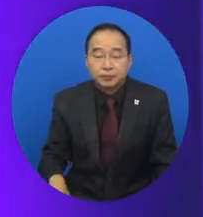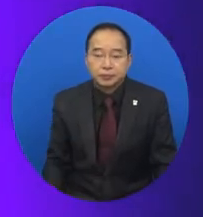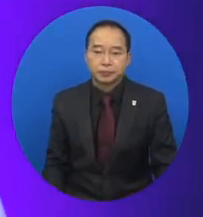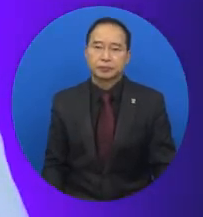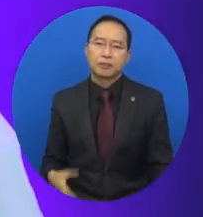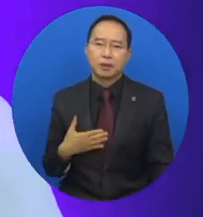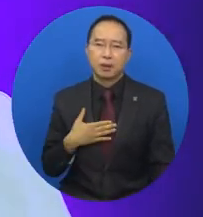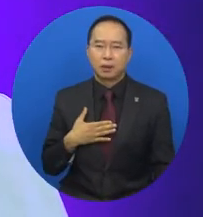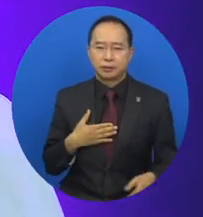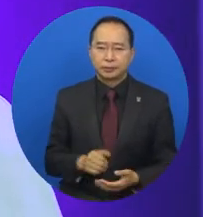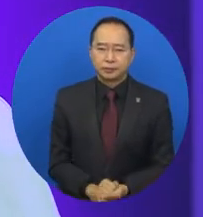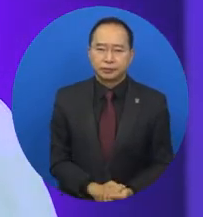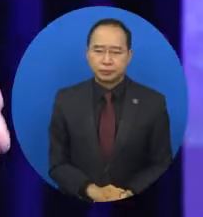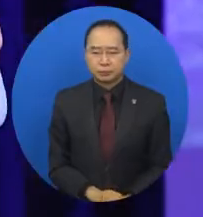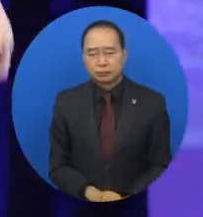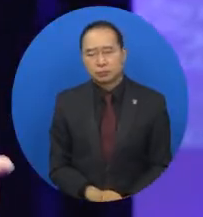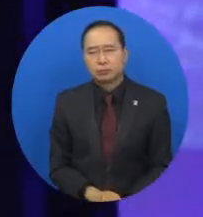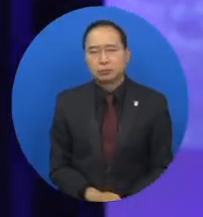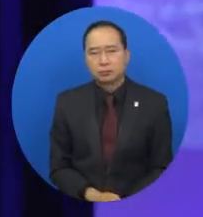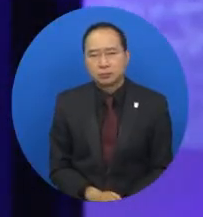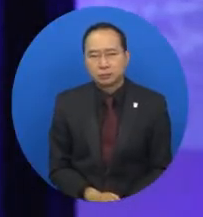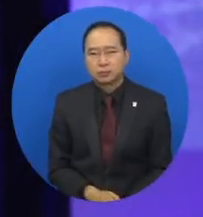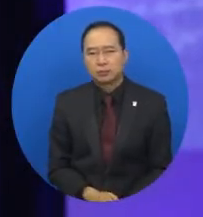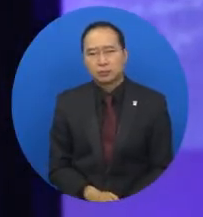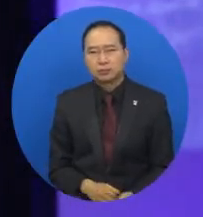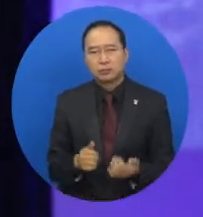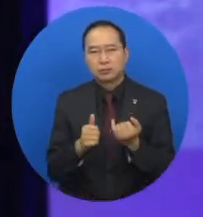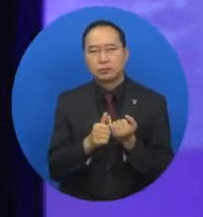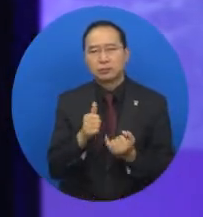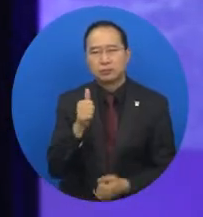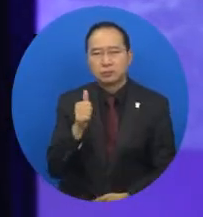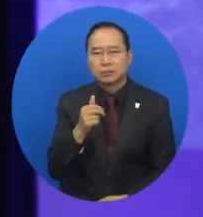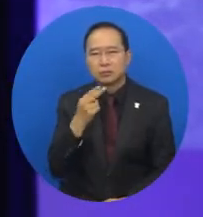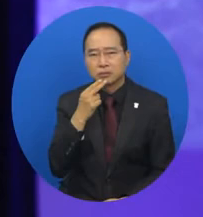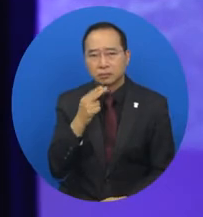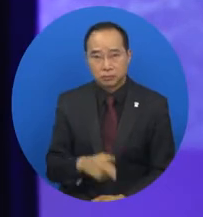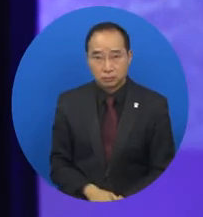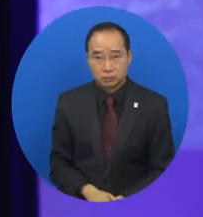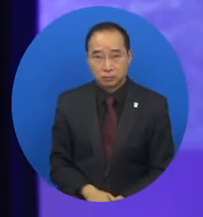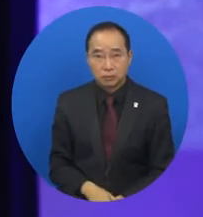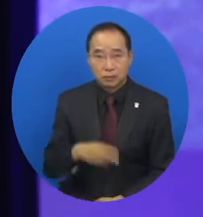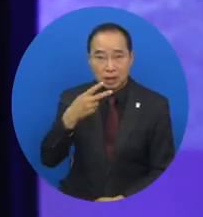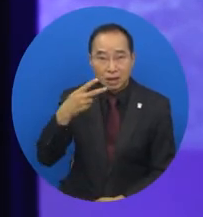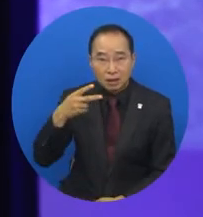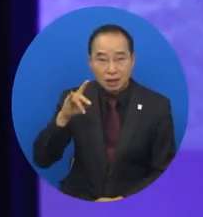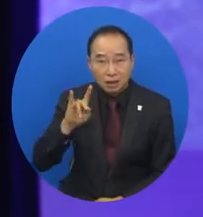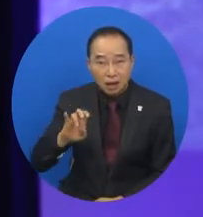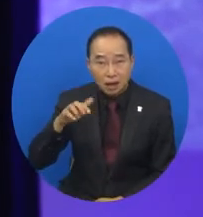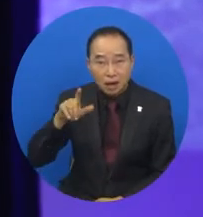그분께서 얘기를 하시기를 나는 땡감도 없었어 라고 울부짖는 거예요.